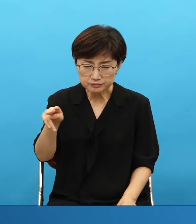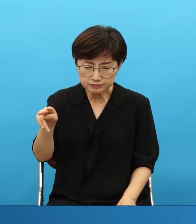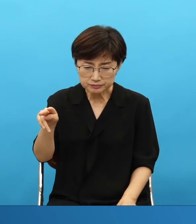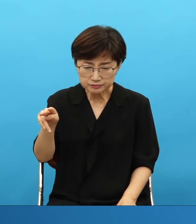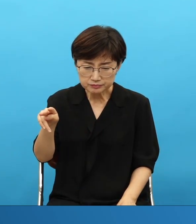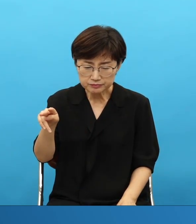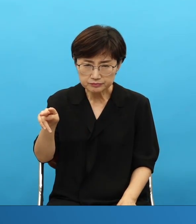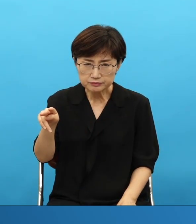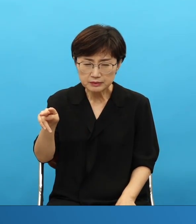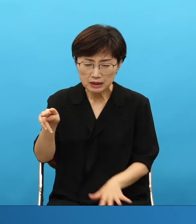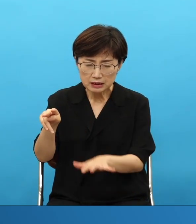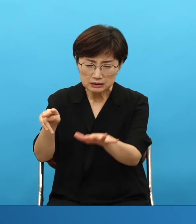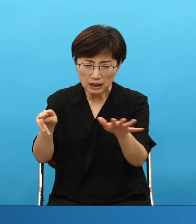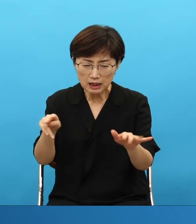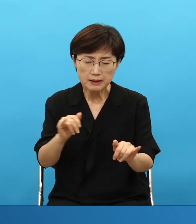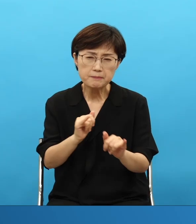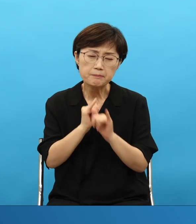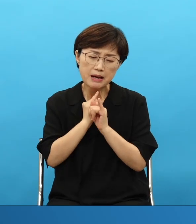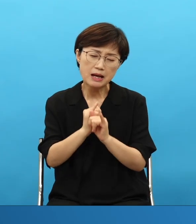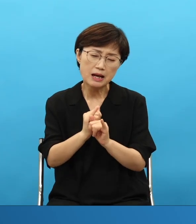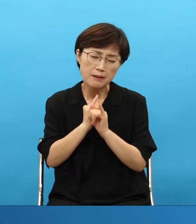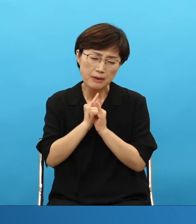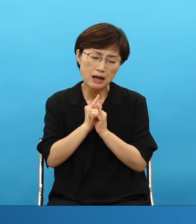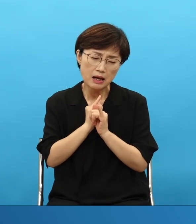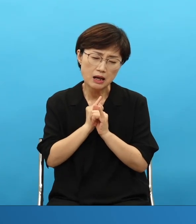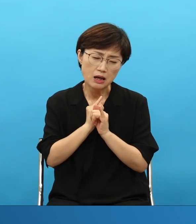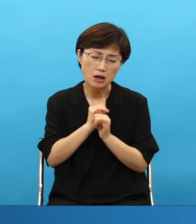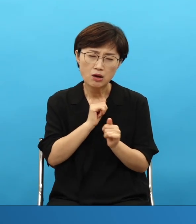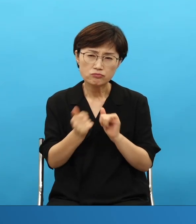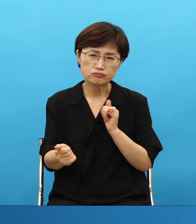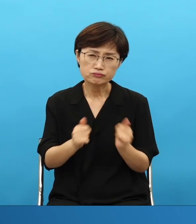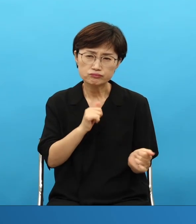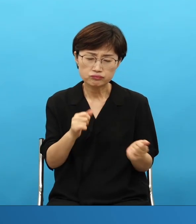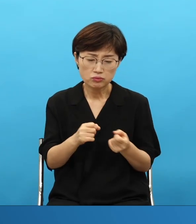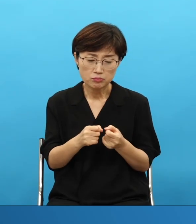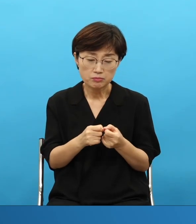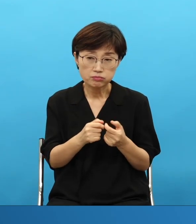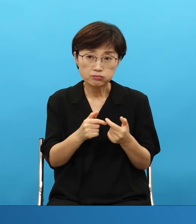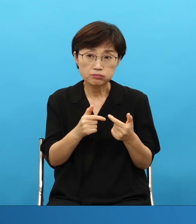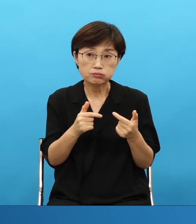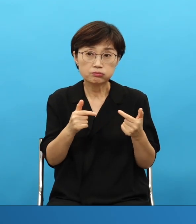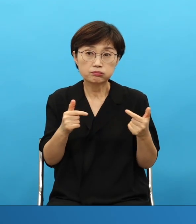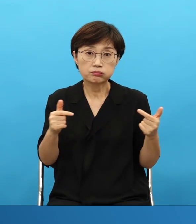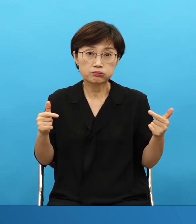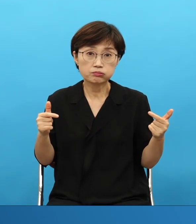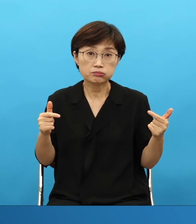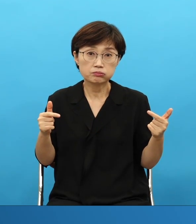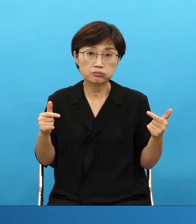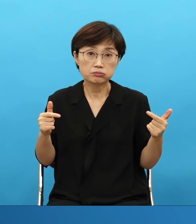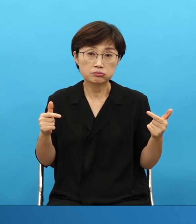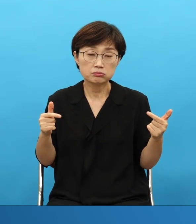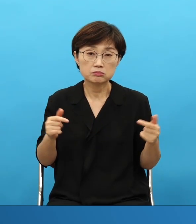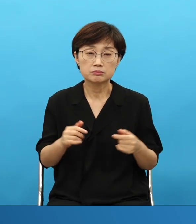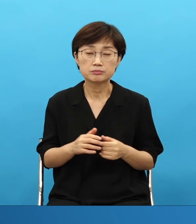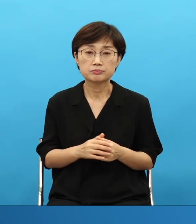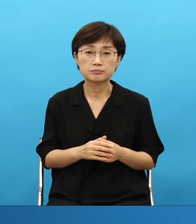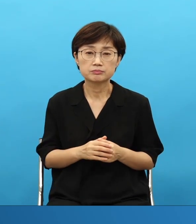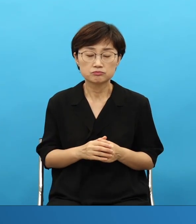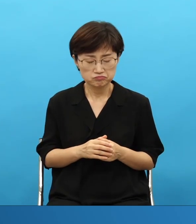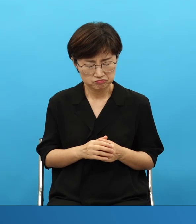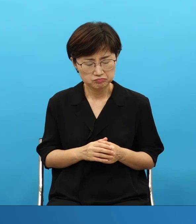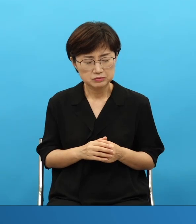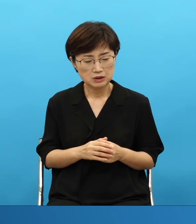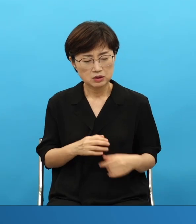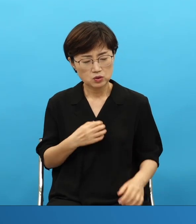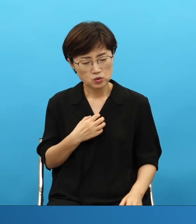계속해서 자살자 늘어나고 있습니다. And we have suicides prevalent all throughout the world all the time. 그것까지 좋은데